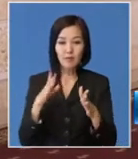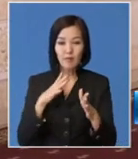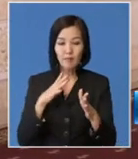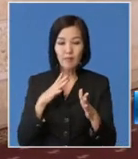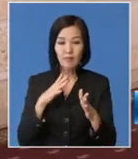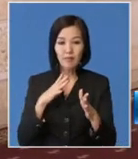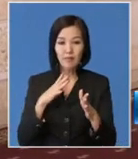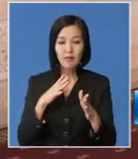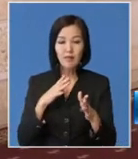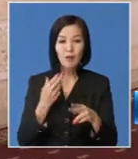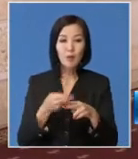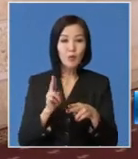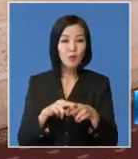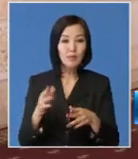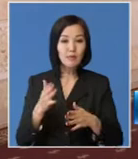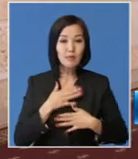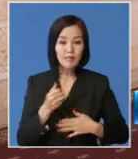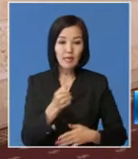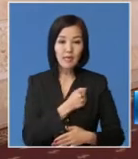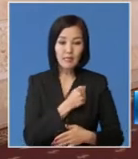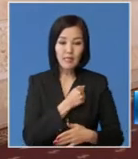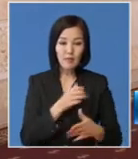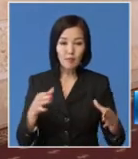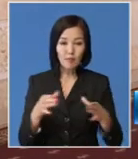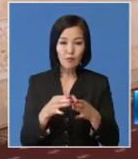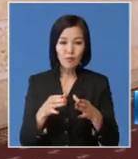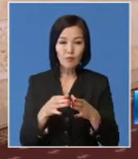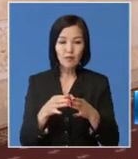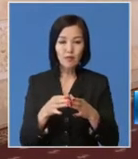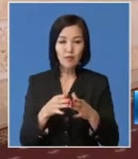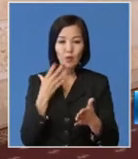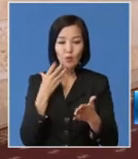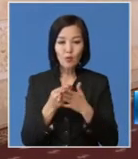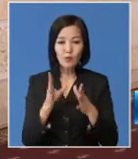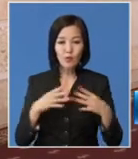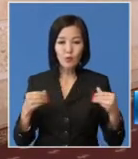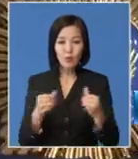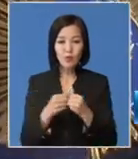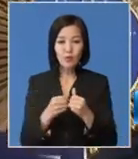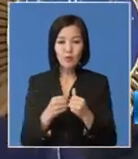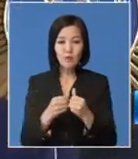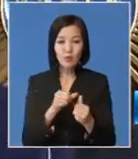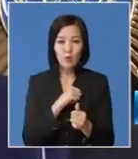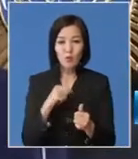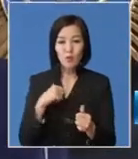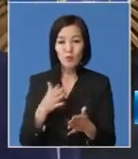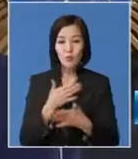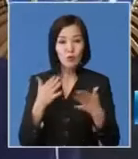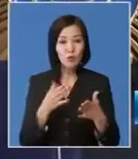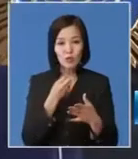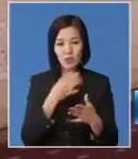өте біздің әскери бөліміміз үшін, жеке құрамымыз үшін және өзімнің отбасымыз үшін, өзім үшін өте үлкен